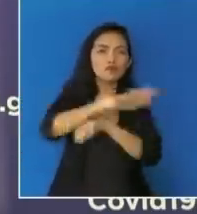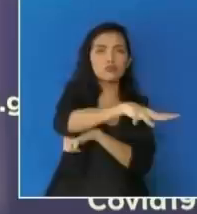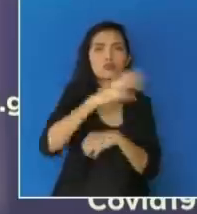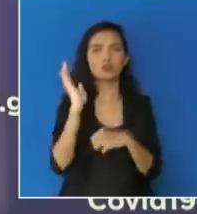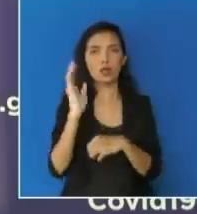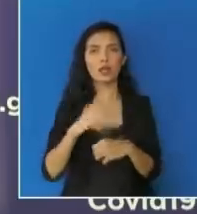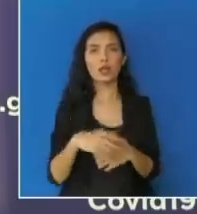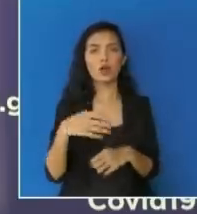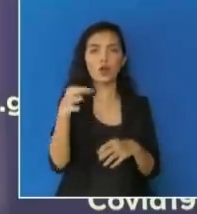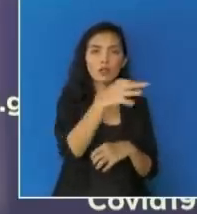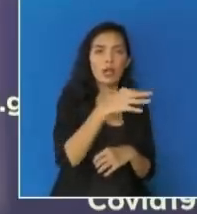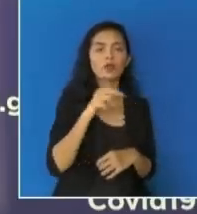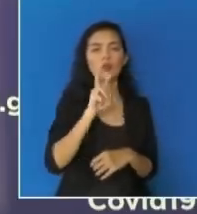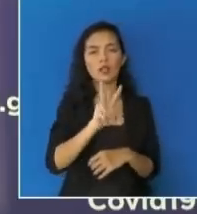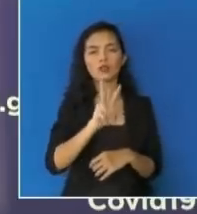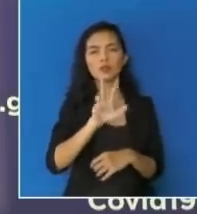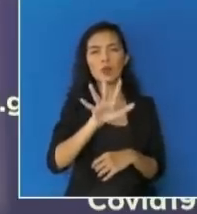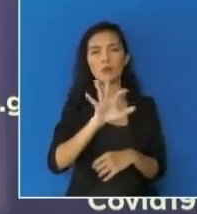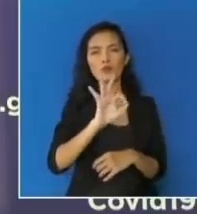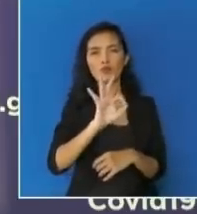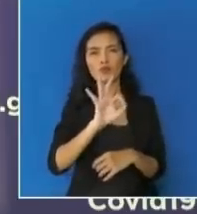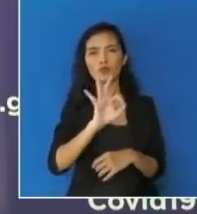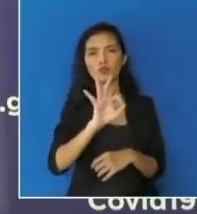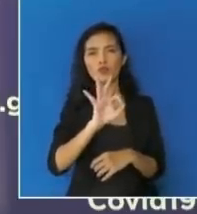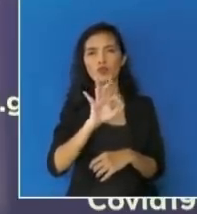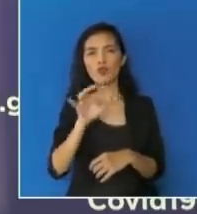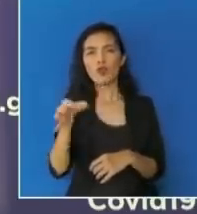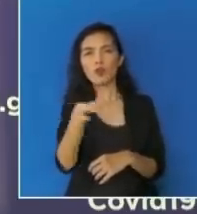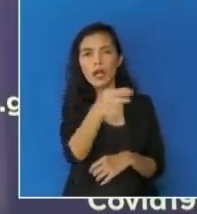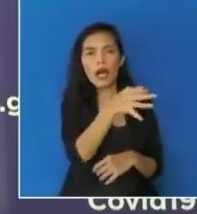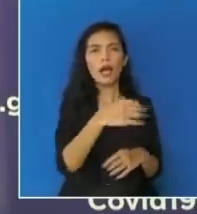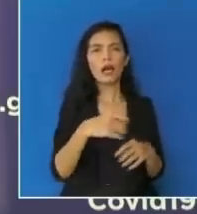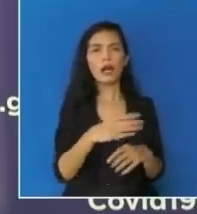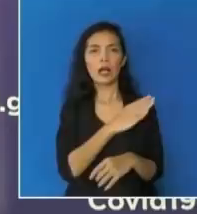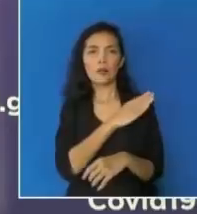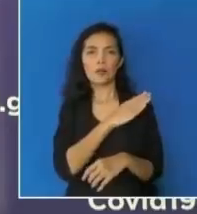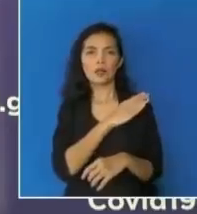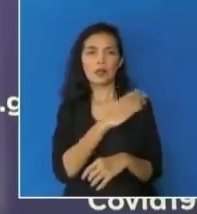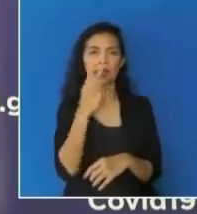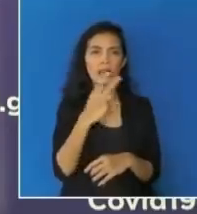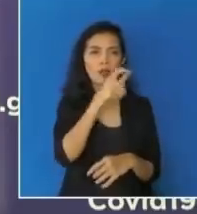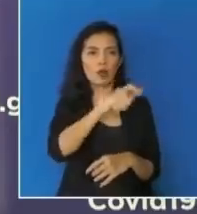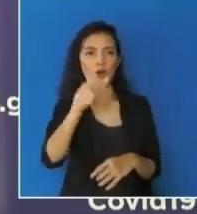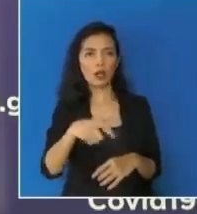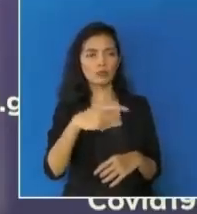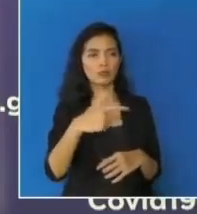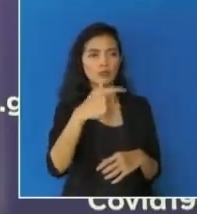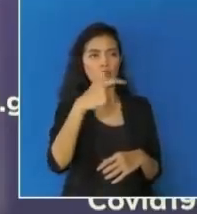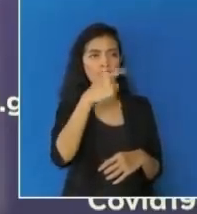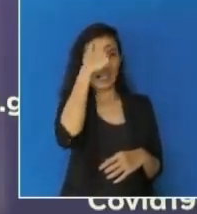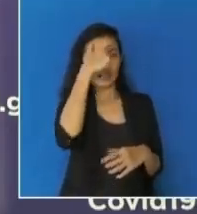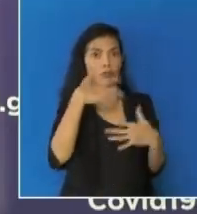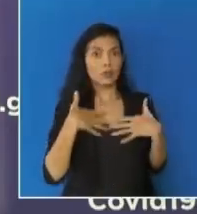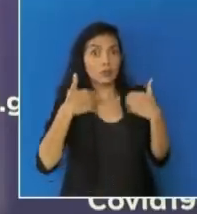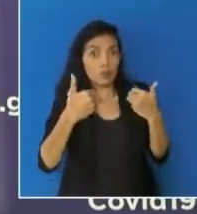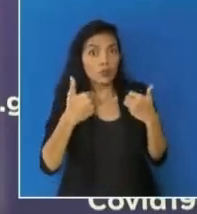terdampak ada 250 kabupaten kota. Kalau kita lihat sebaran dari pasien sembuh, kita bersyukur bahwa